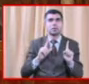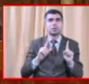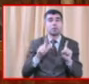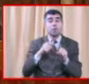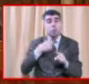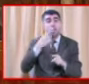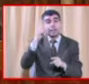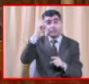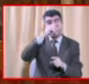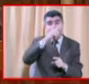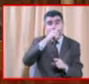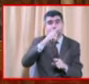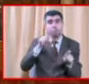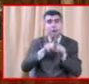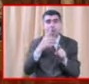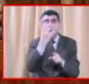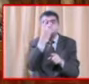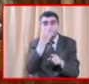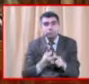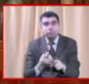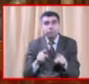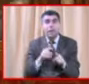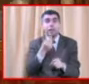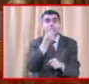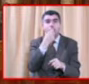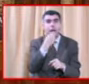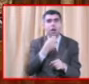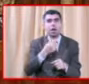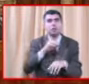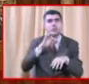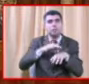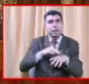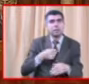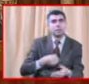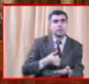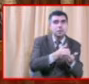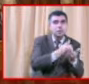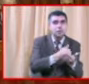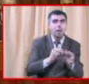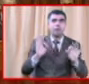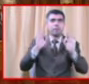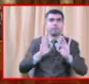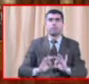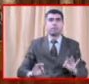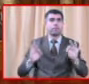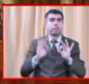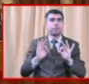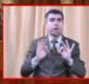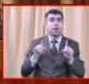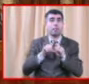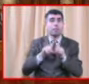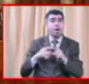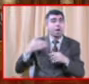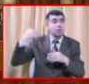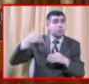اخطر مرحله يمكن يوصل لها. علاش؟ لان الام ديالها كيتقطع، يعني اللحم ديالو كتفرتت، الدار ديالو كامله. وخصني نوريها لك لسبب واحد،